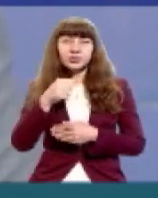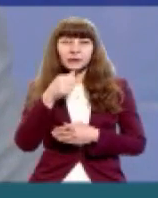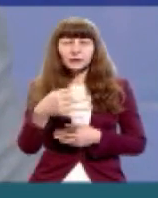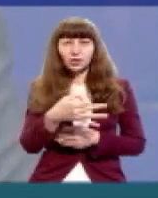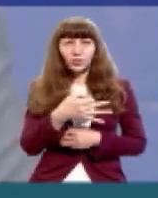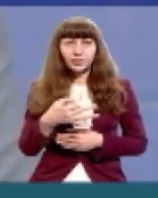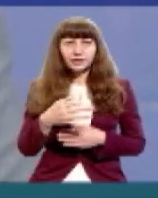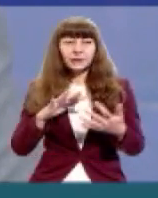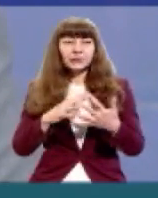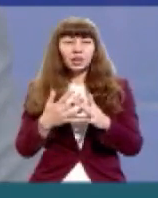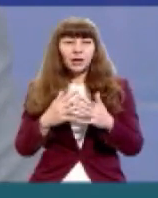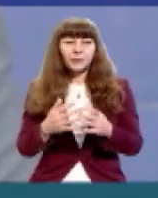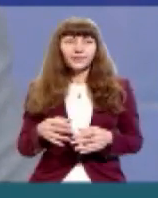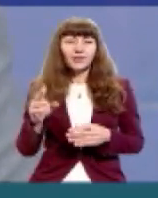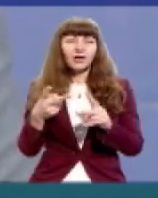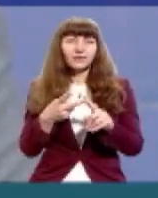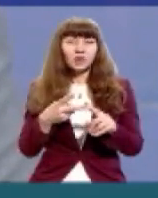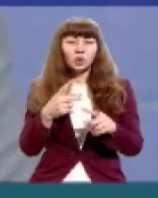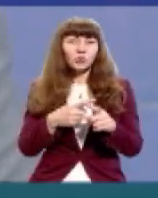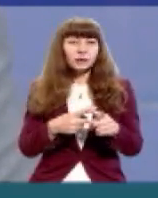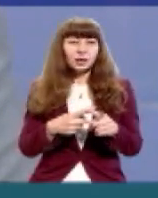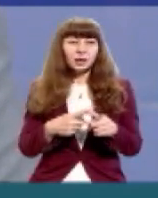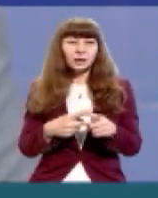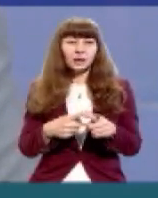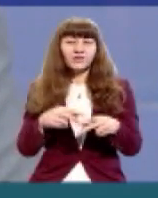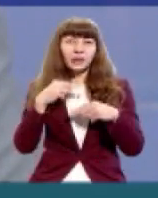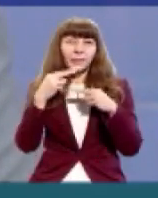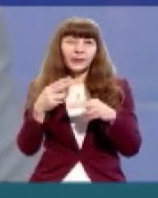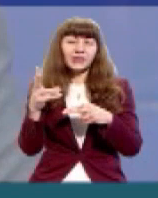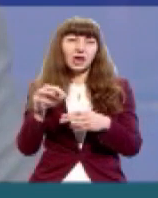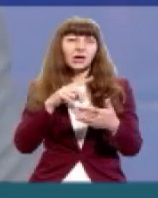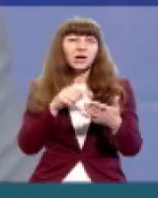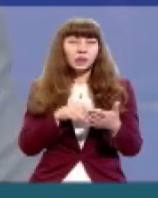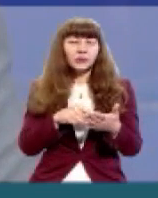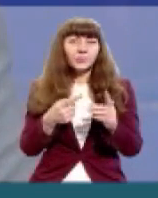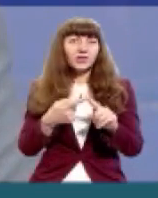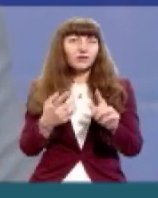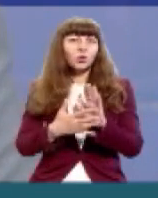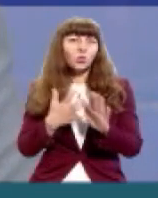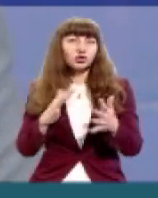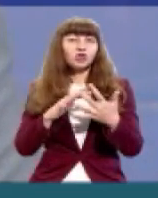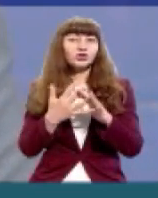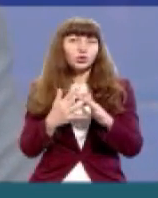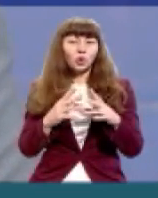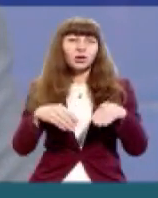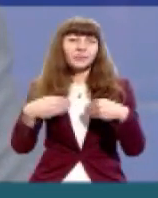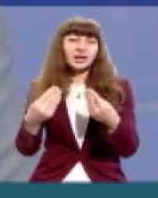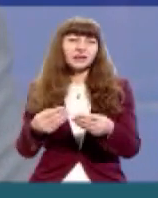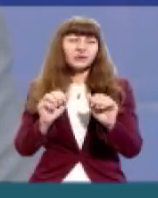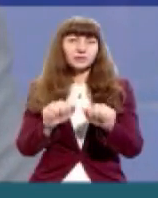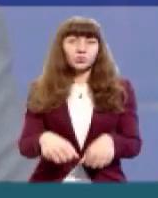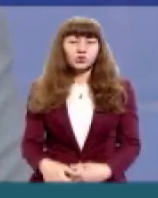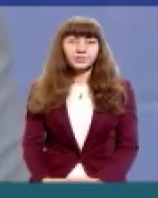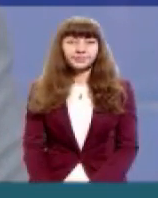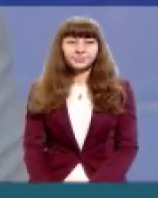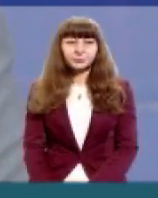Костанайской области, сельских округов. Второй этап – это уже будет сделан акцент на города. То есть в первую очередь мы хотим дать возможность, чтобы